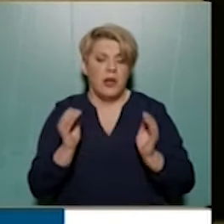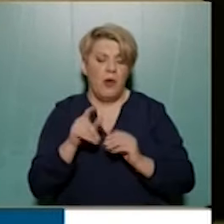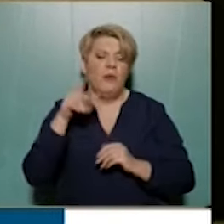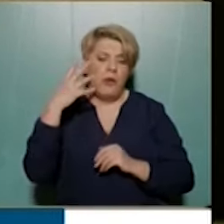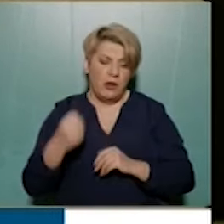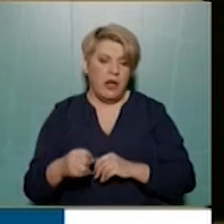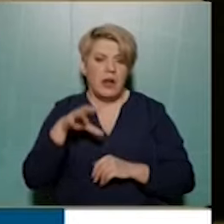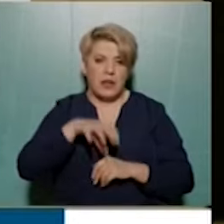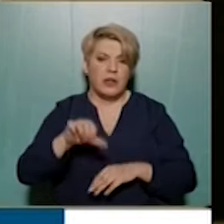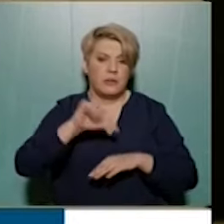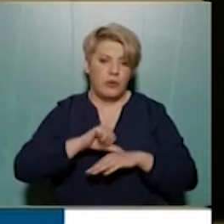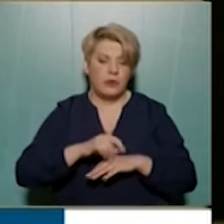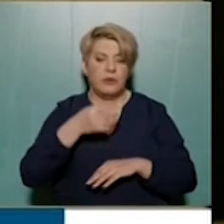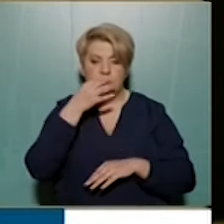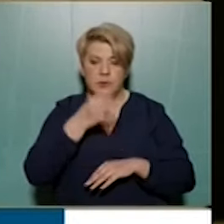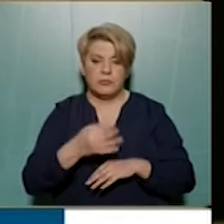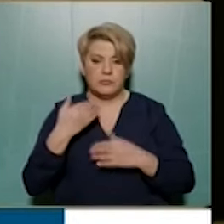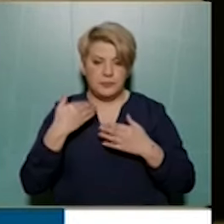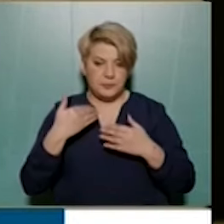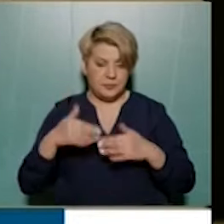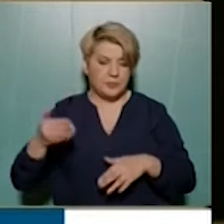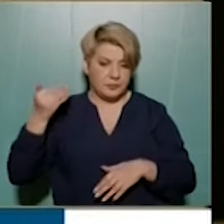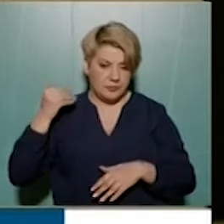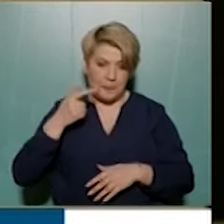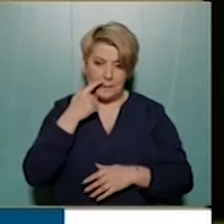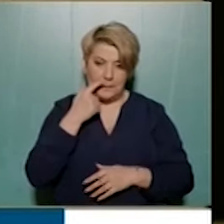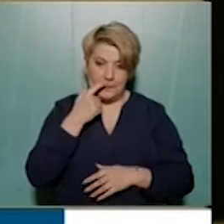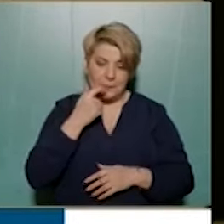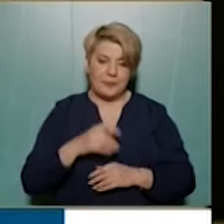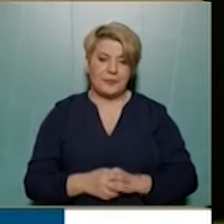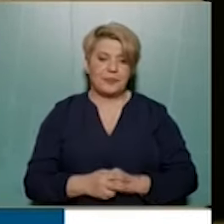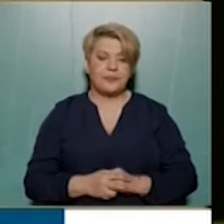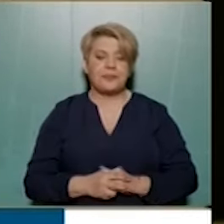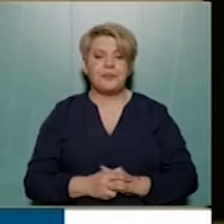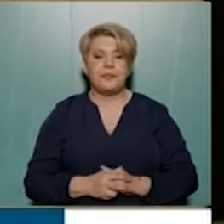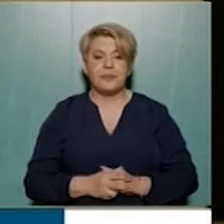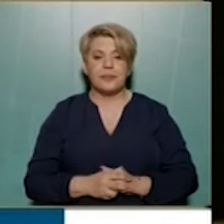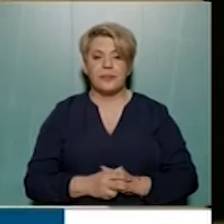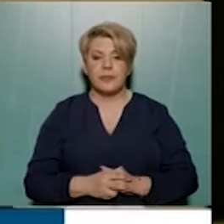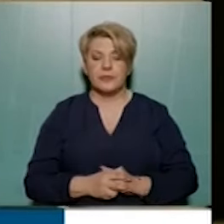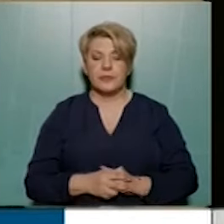έχει ανάγκη η πόλη μας, όπως λέει και η ίδια η διοίκηση. Ευχαριστώ.